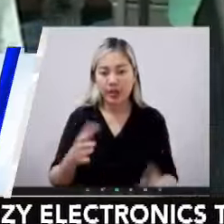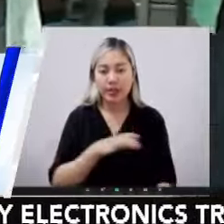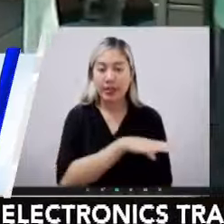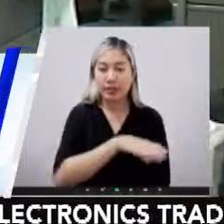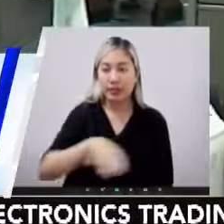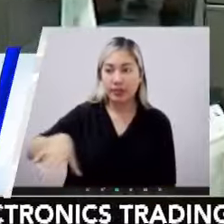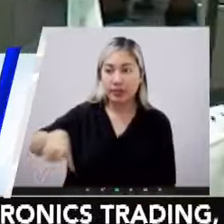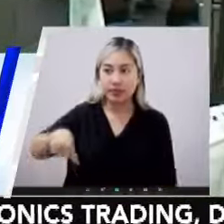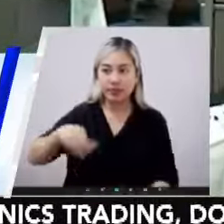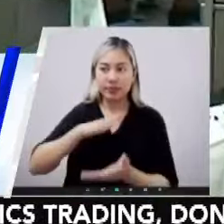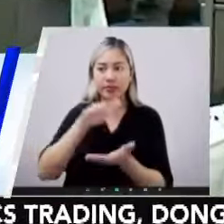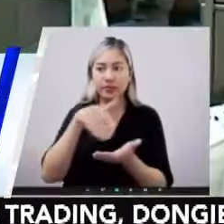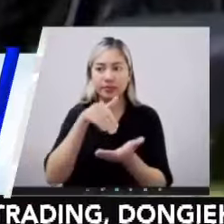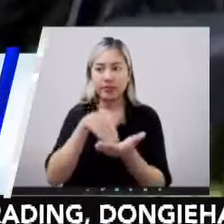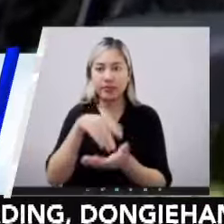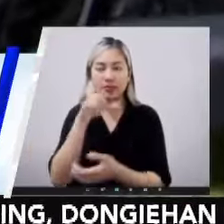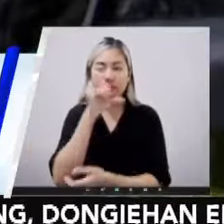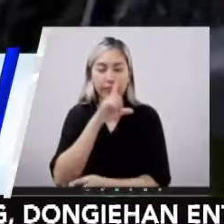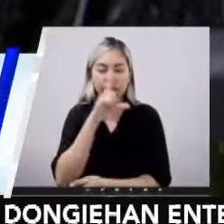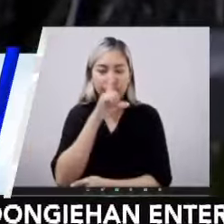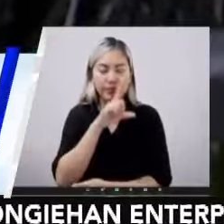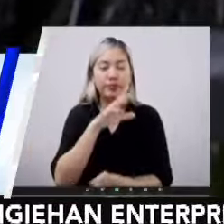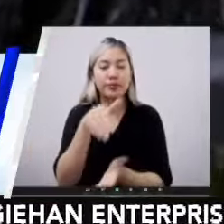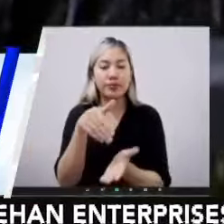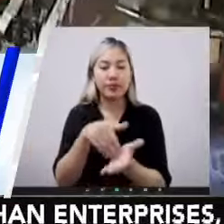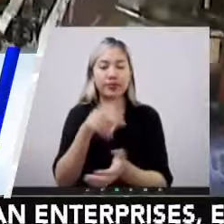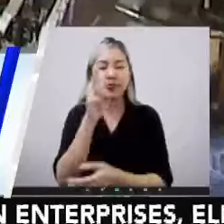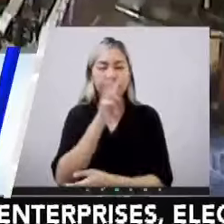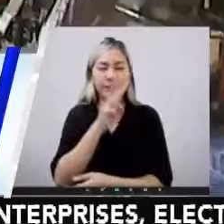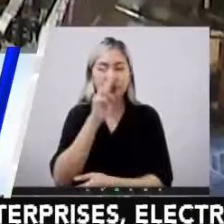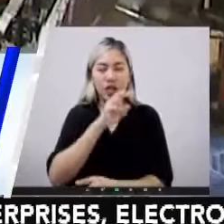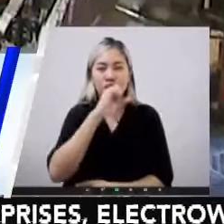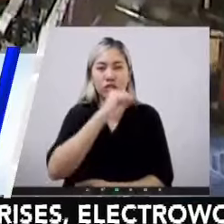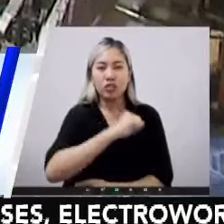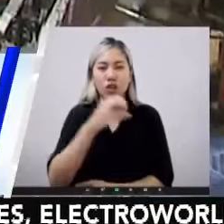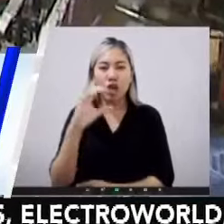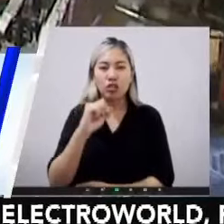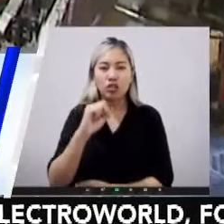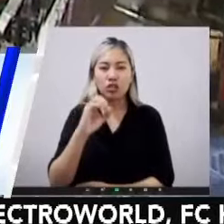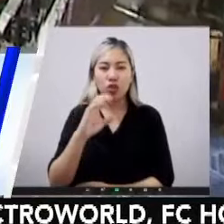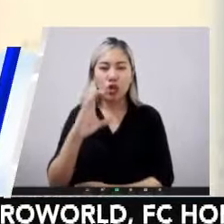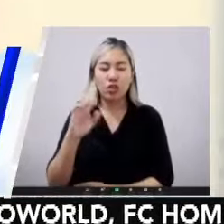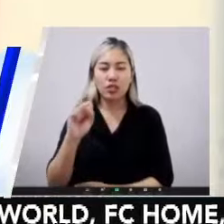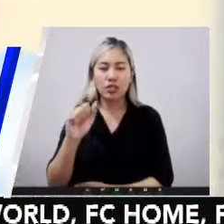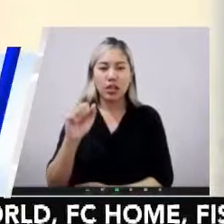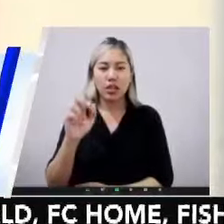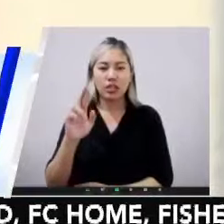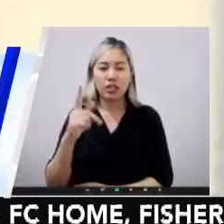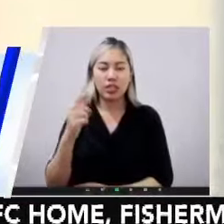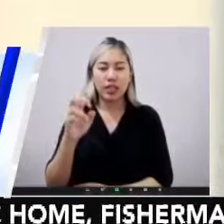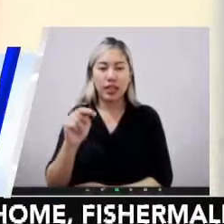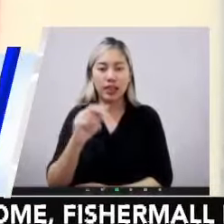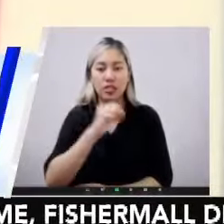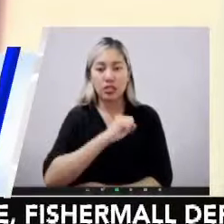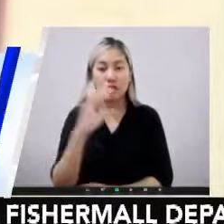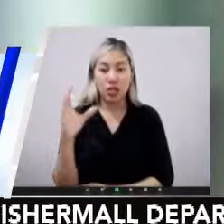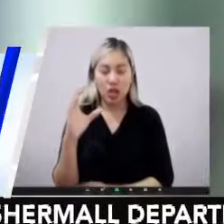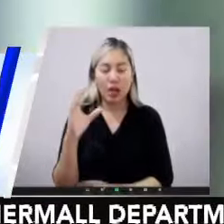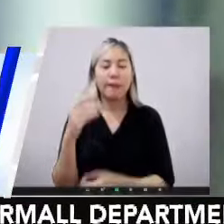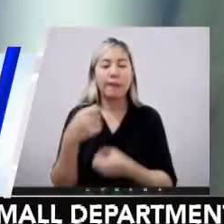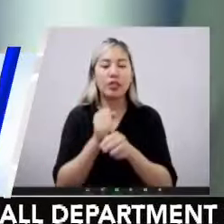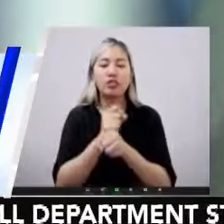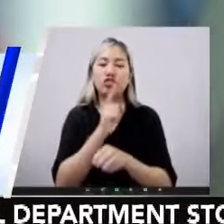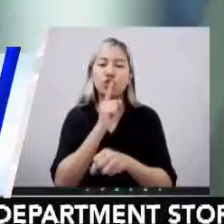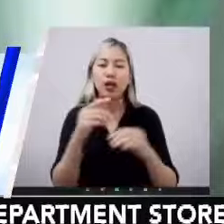Central Visayas at Soccsargent. Ito'y para siguraduhin patas sa lahat ang magiging adjustment sa minimum wage.